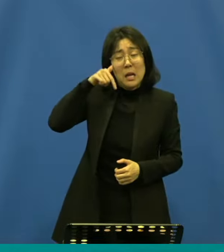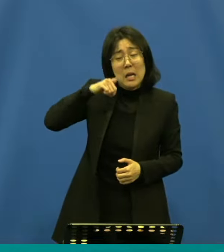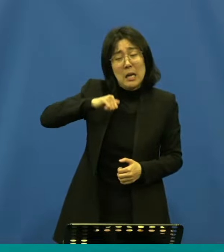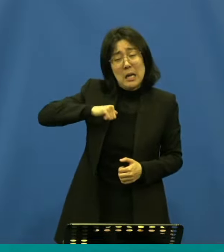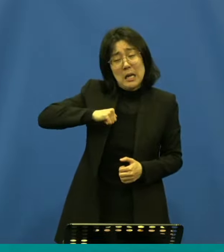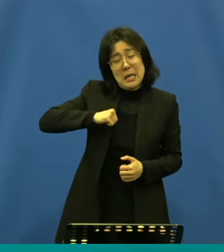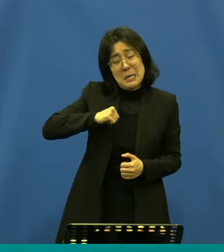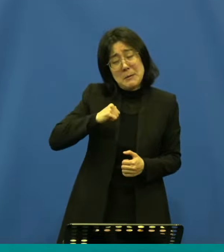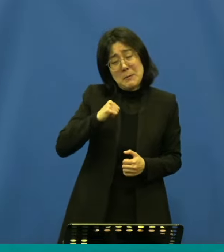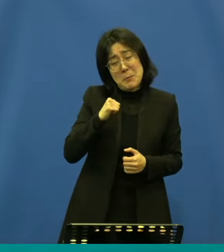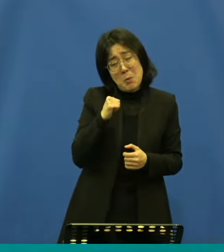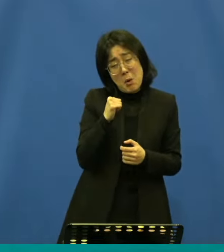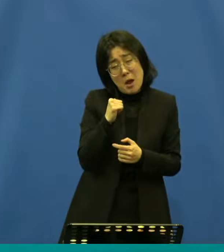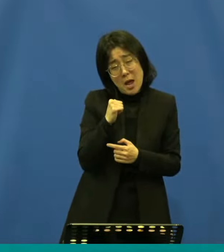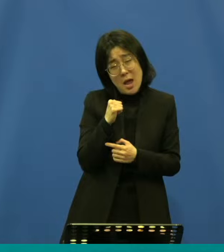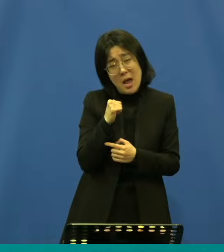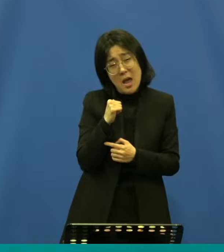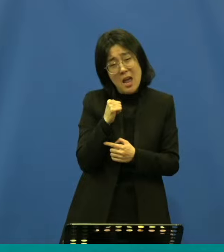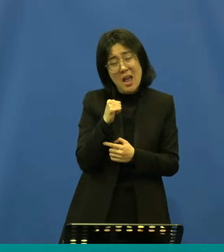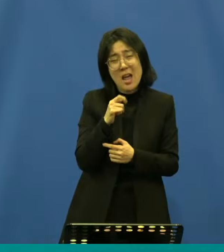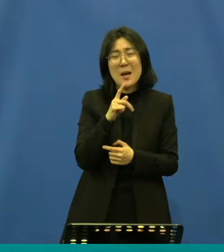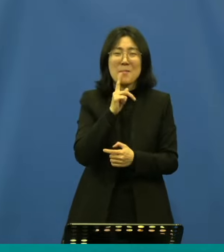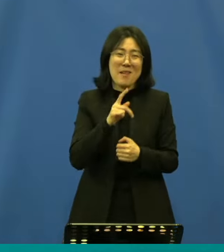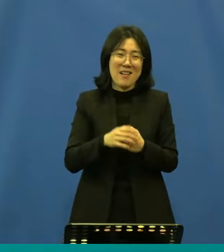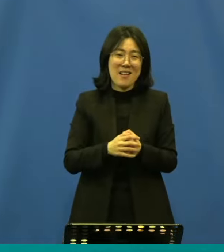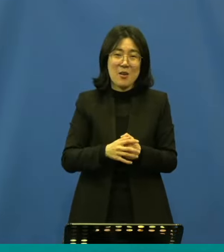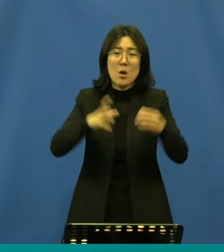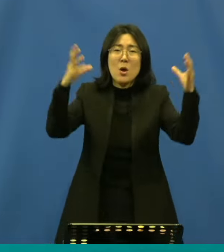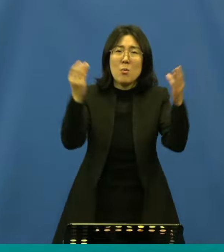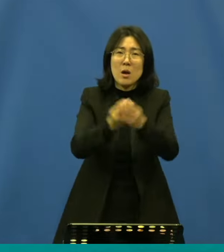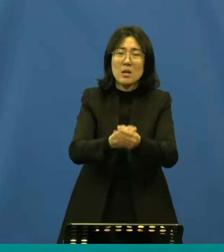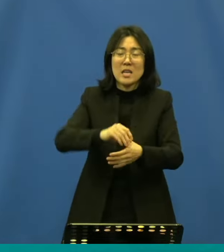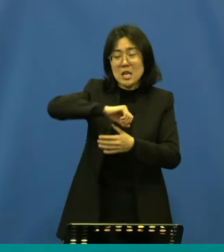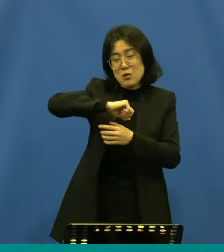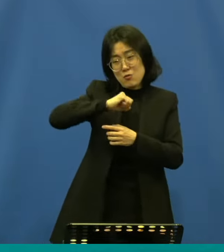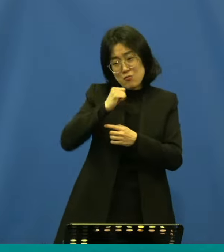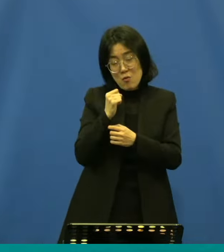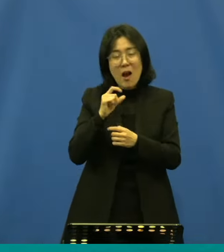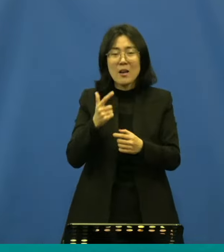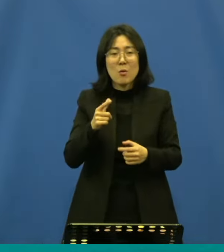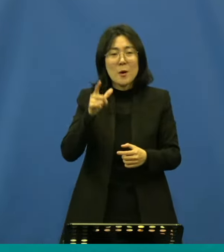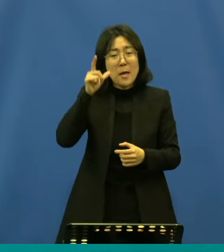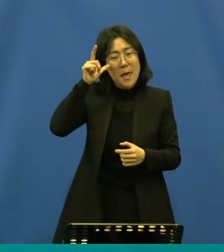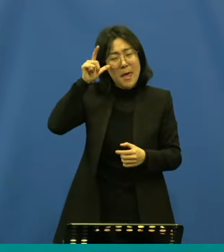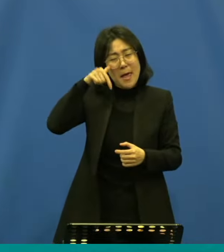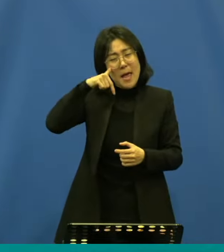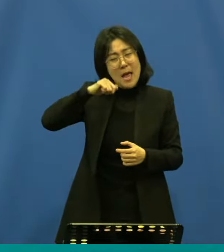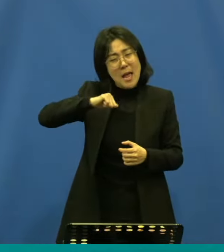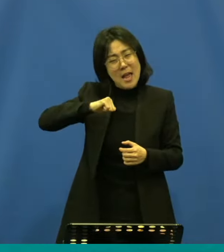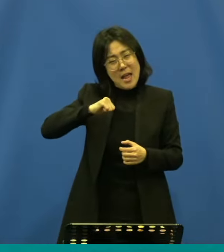설마 하고 순종을 했습니다. 그런데 하나님은 역시였습니다.